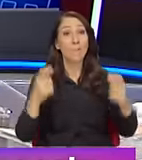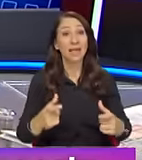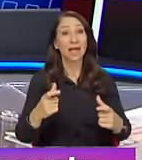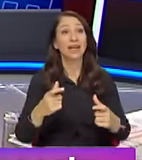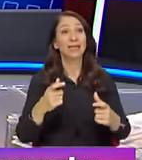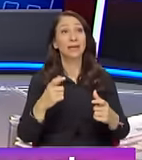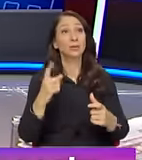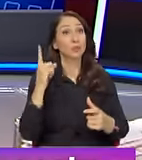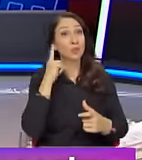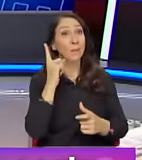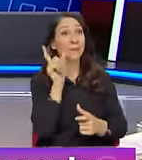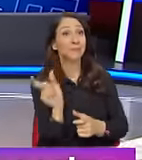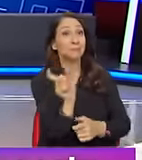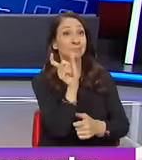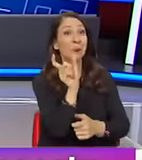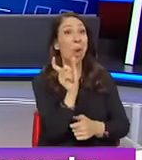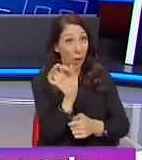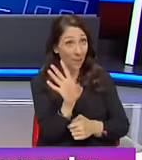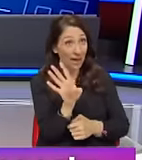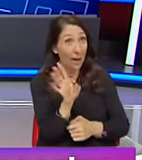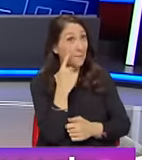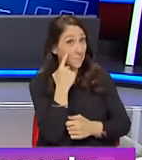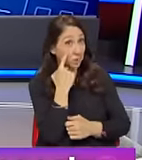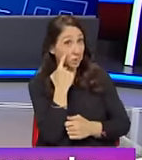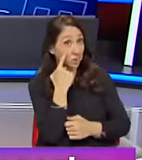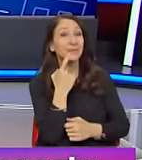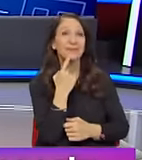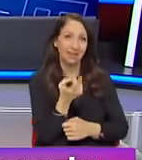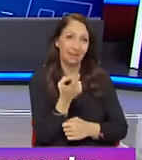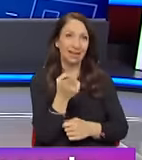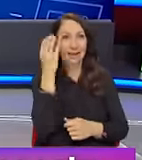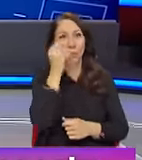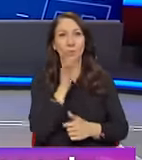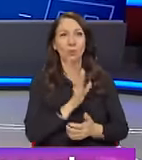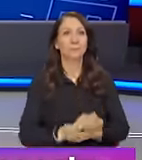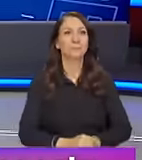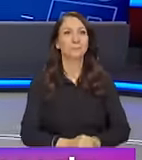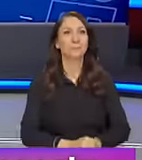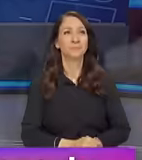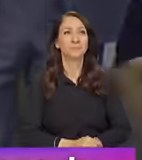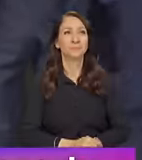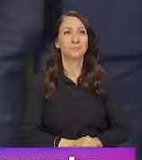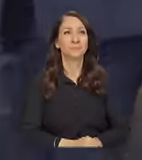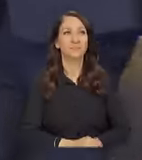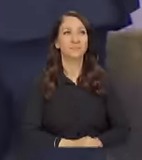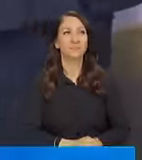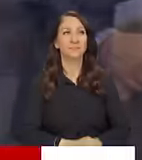meydanlarda işitilen bir sözü. Öyle mi pışık dedi İmamoğlu.